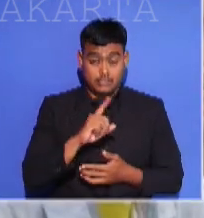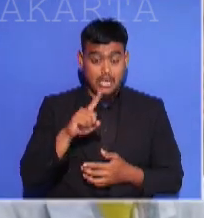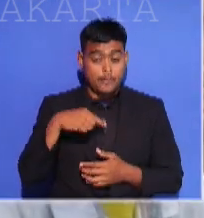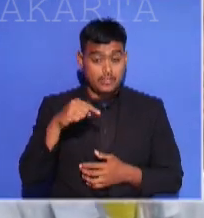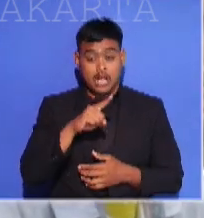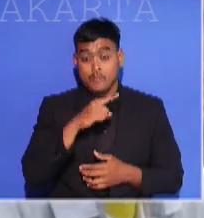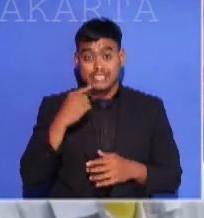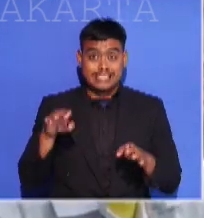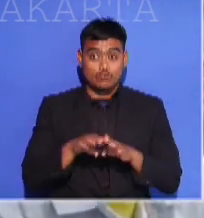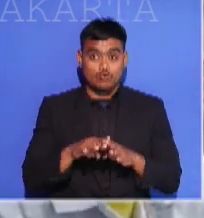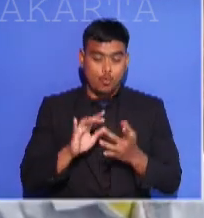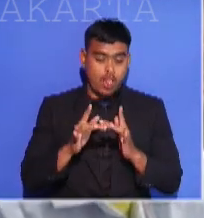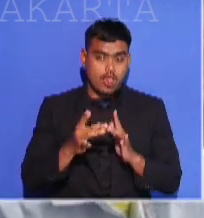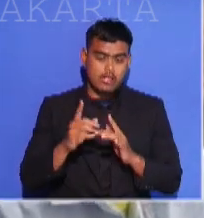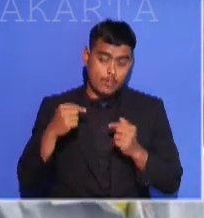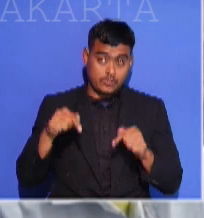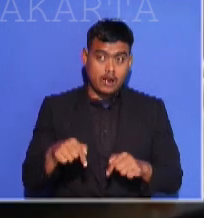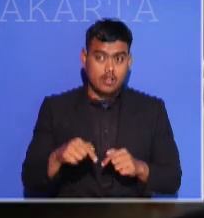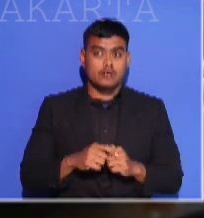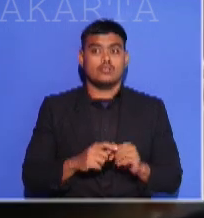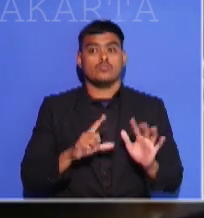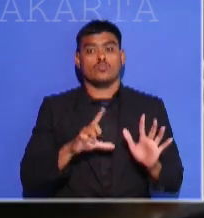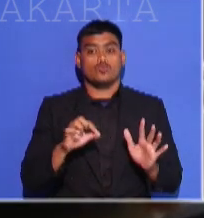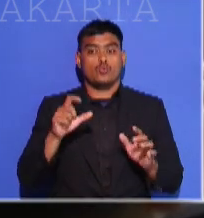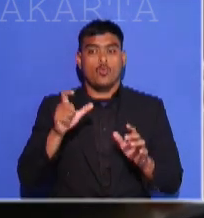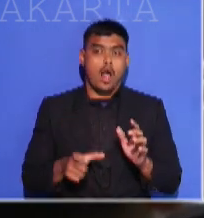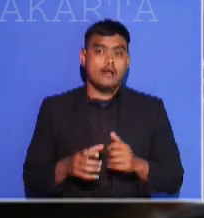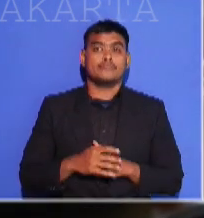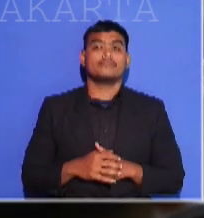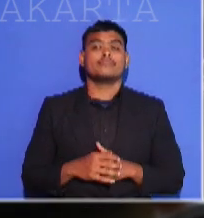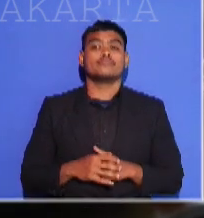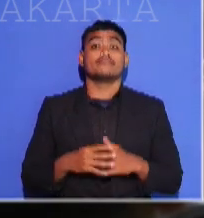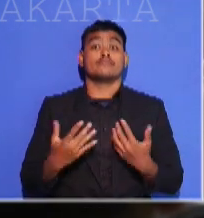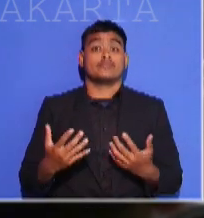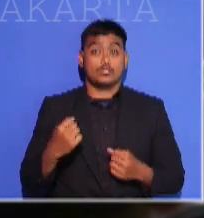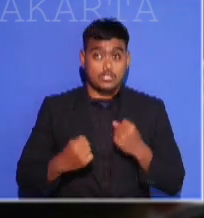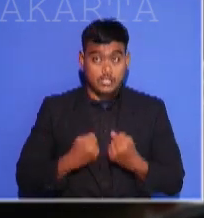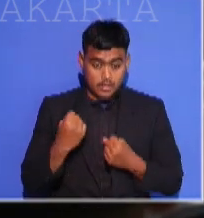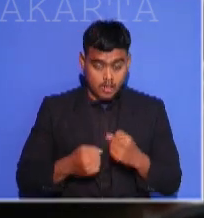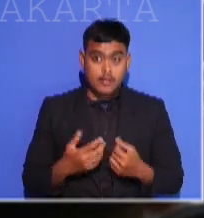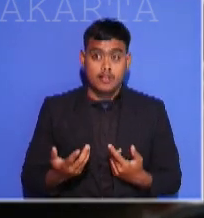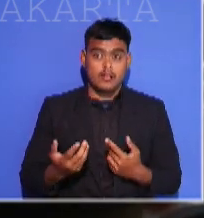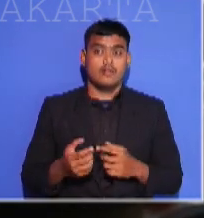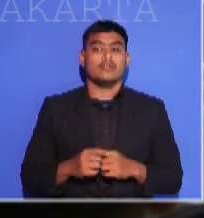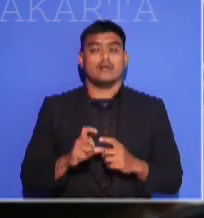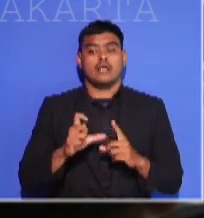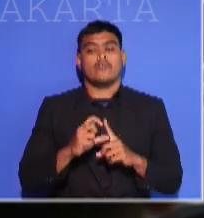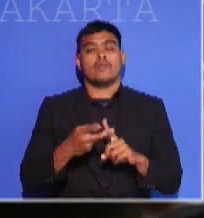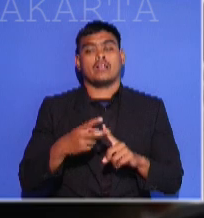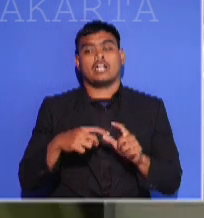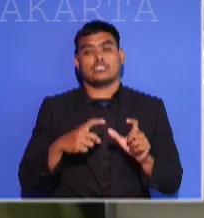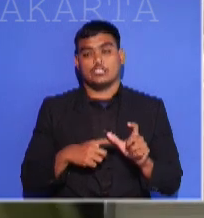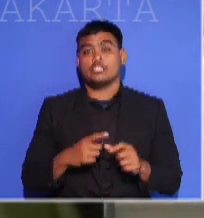berhasil diikuti hingga 7.000 peserta melalui serangkaian diskusi yang telah dilakukan cfds berhasil menyajikan